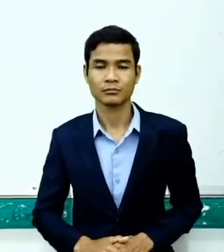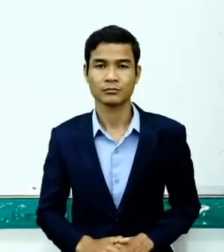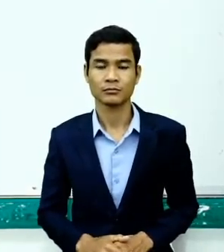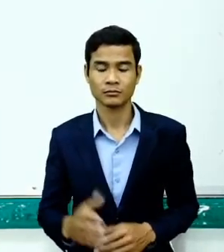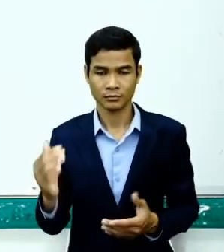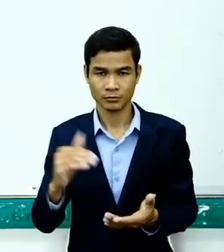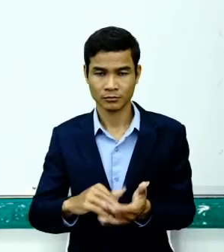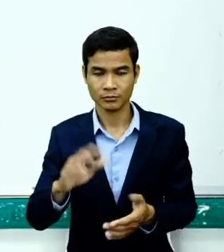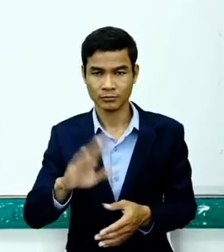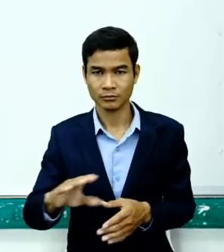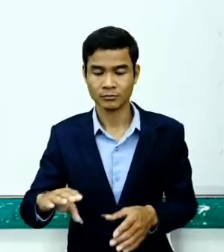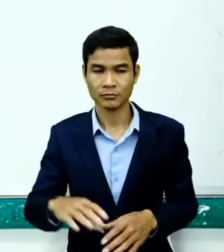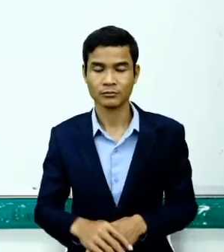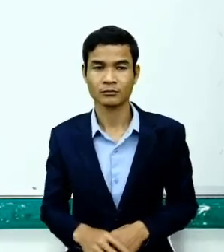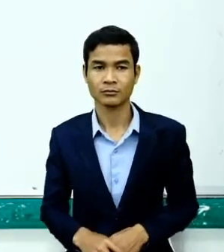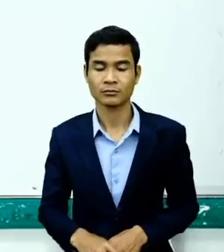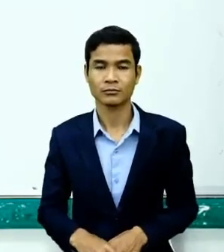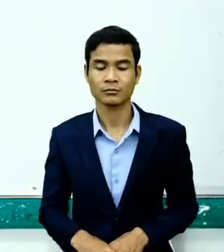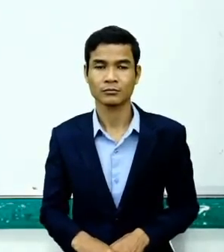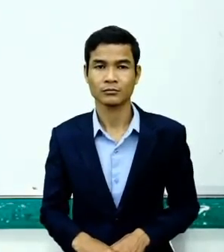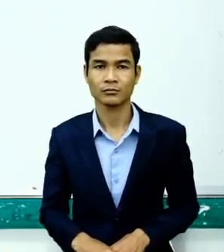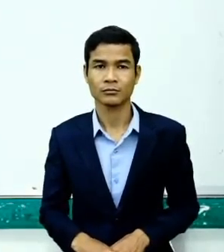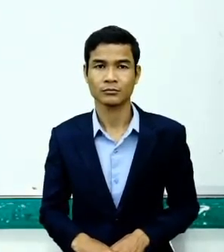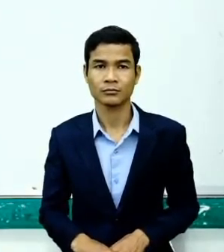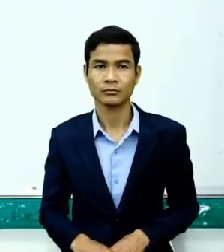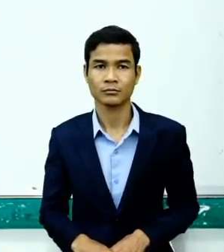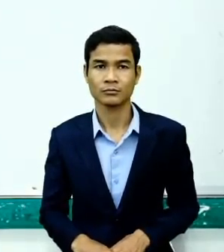អានម្ដងទៀត